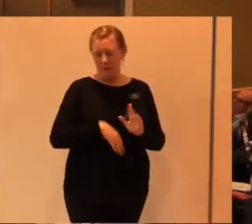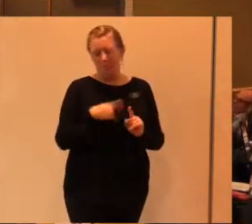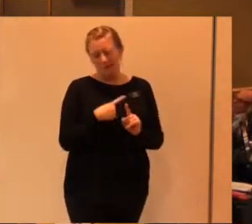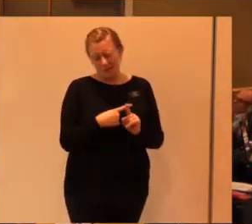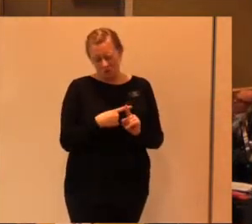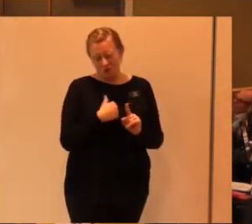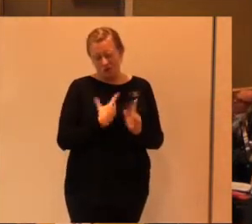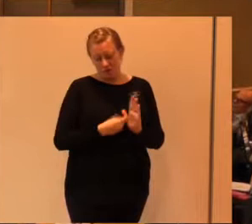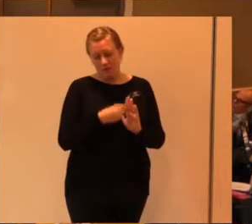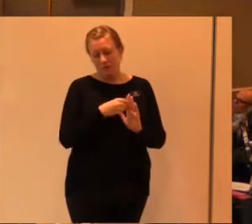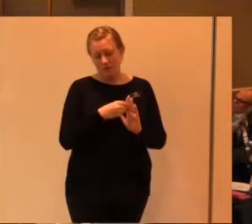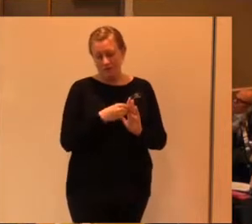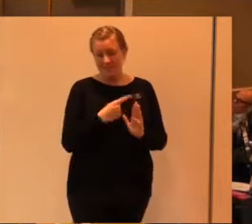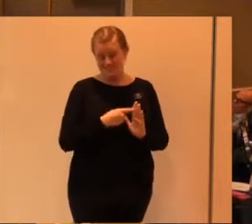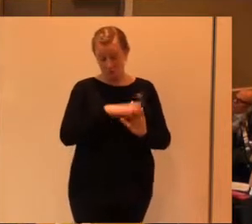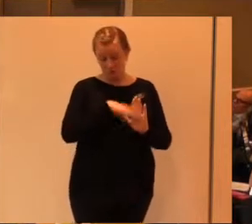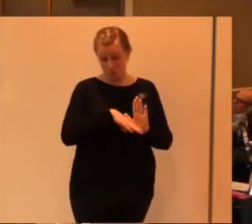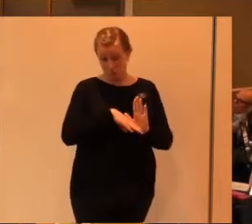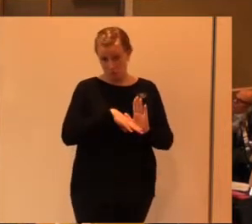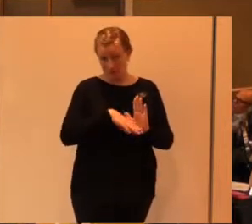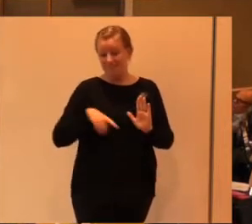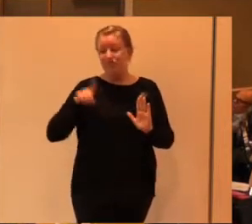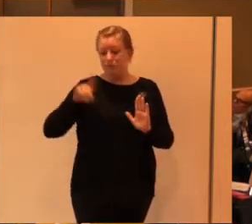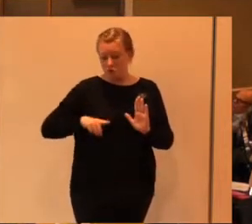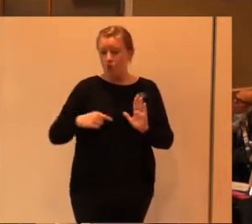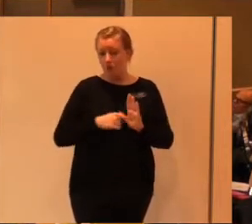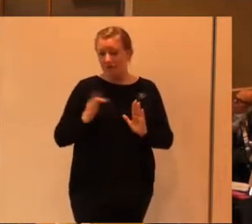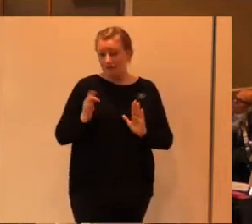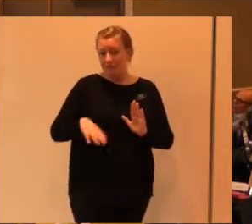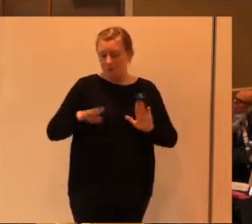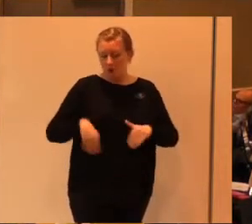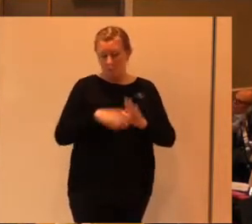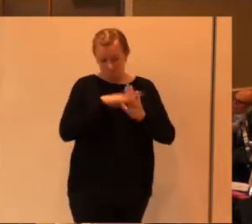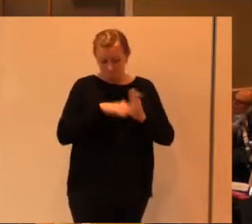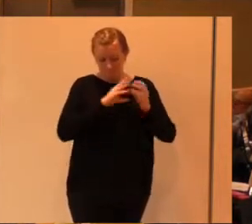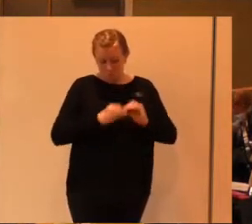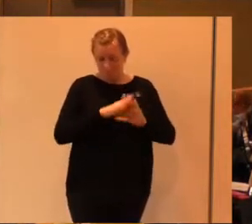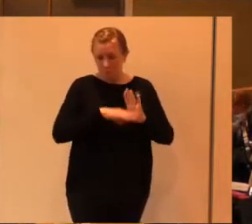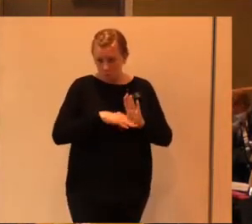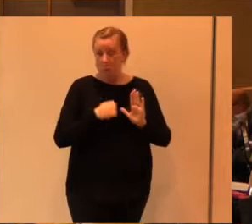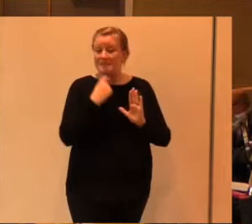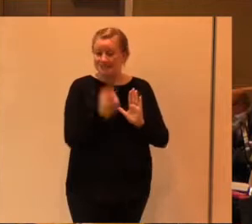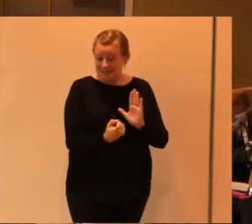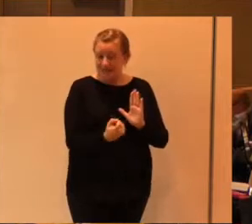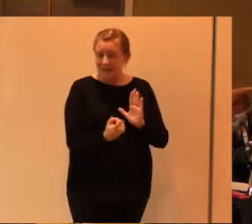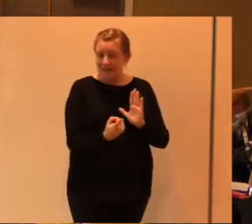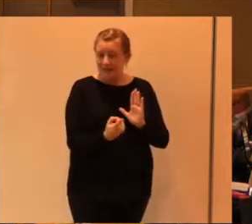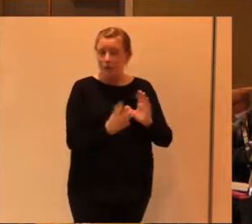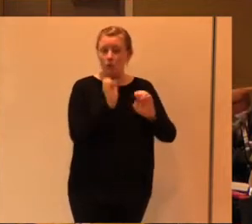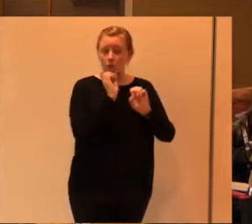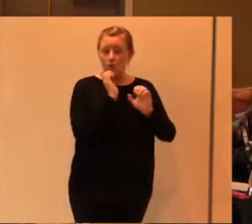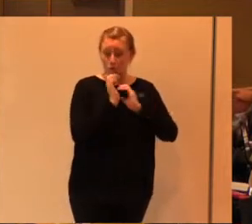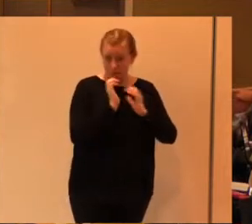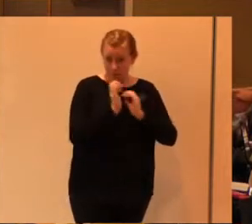faktiskt den första konvention som FN har tagit fram som nämner informations- och